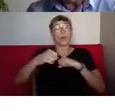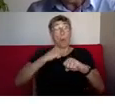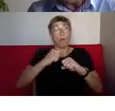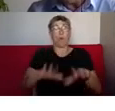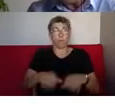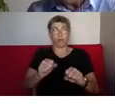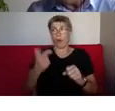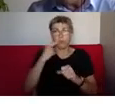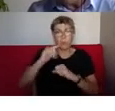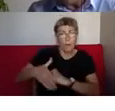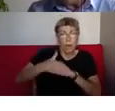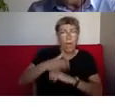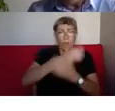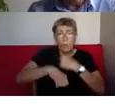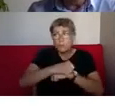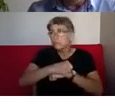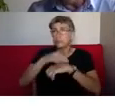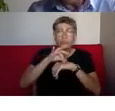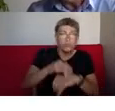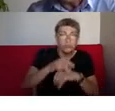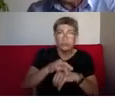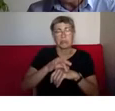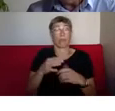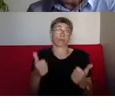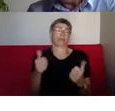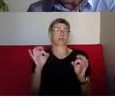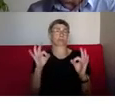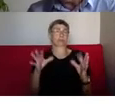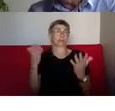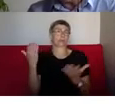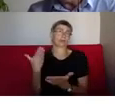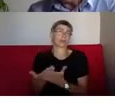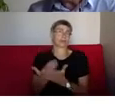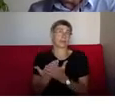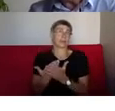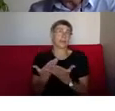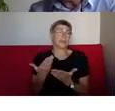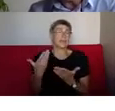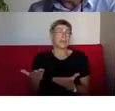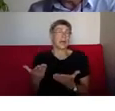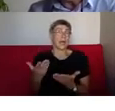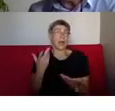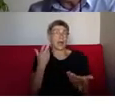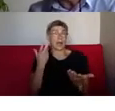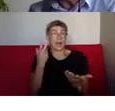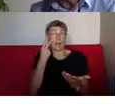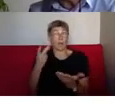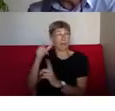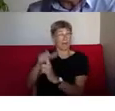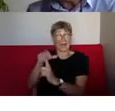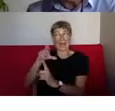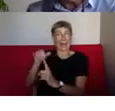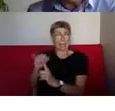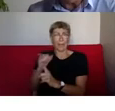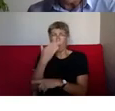a été accompagnateur et il a donné aussi un coup de main sur l'organisation. Donc voilà un petit peu ce qu'on voit chez Rémi, on va le voir sur tout un